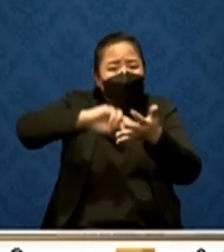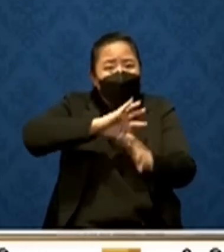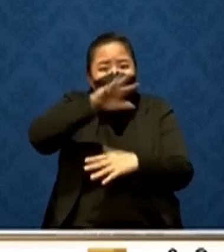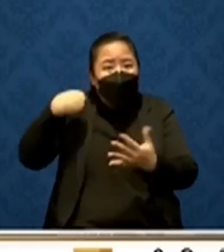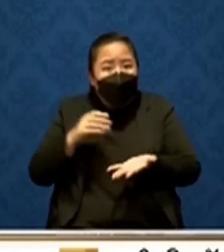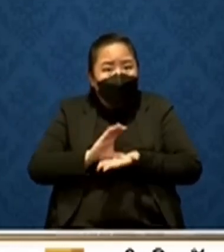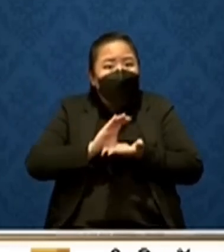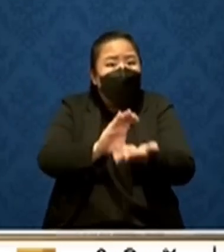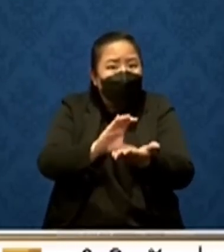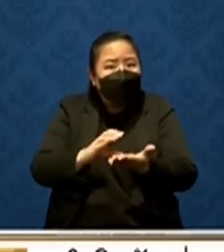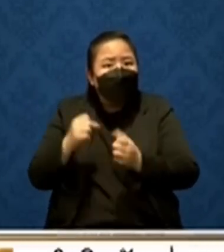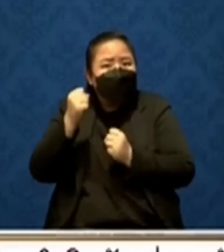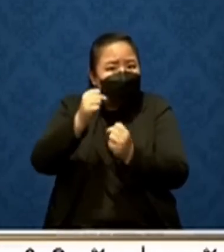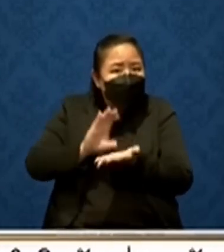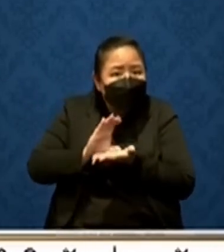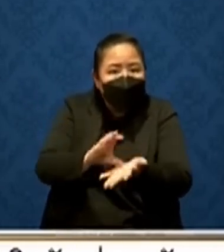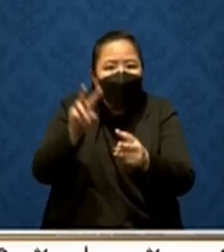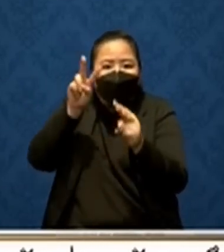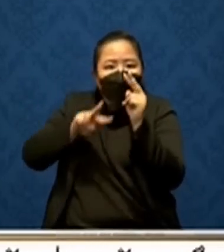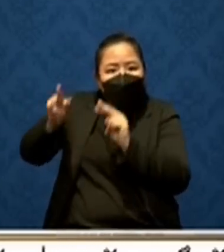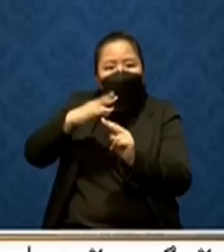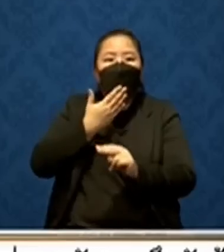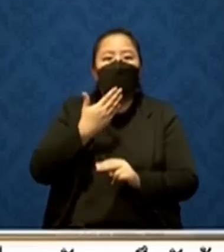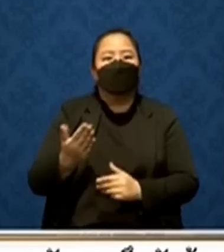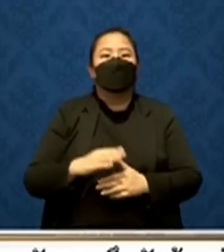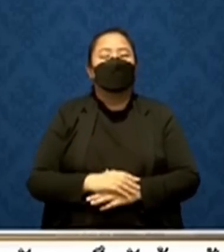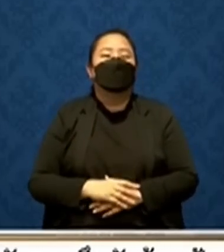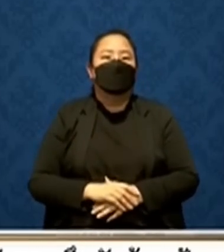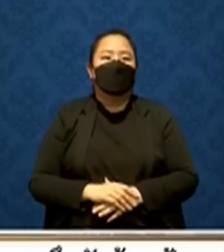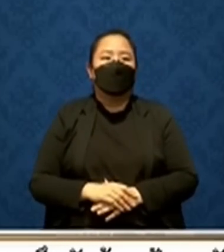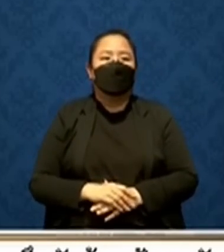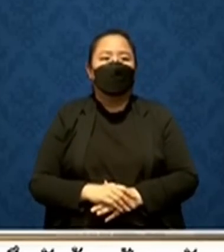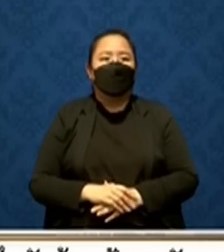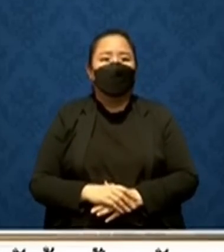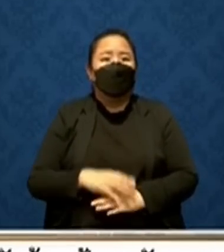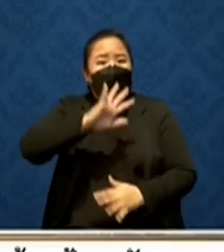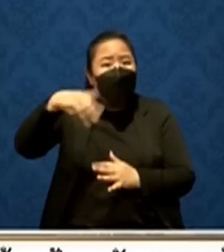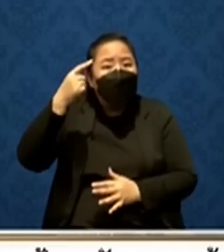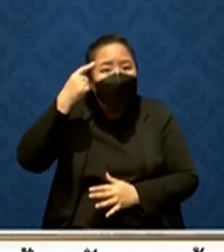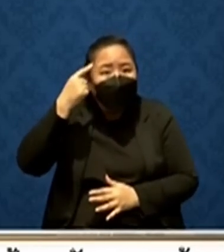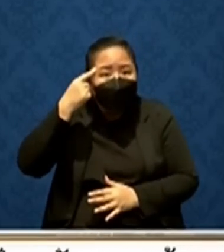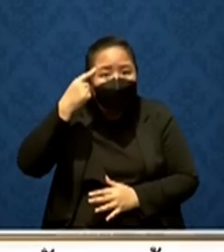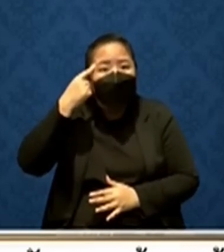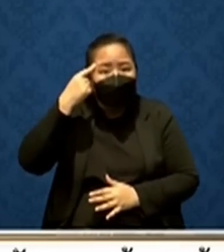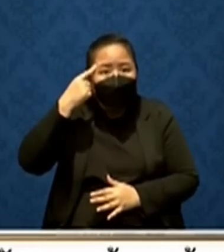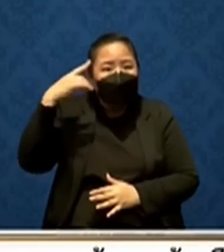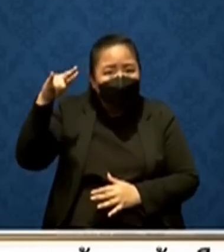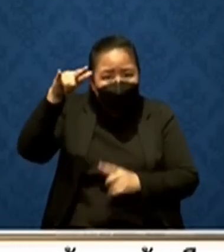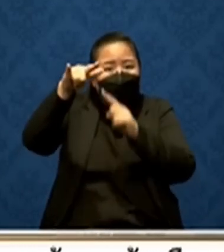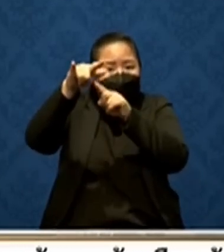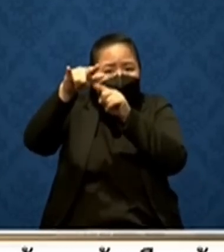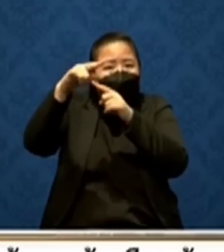งบประมาณทุ่มเทการพัฒนาบุคลากรเฝ้าระวังอยู่ตลอดหมอเขารู้เส้นทางการบินครับ